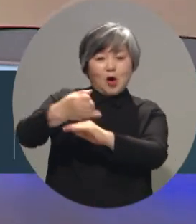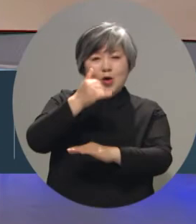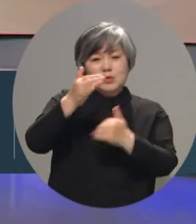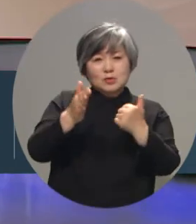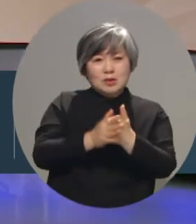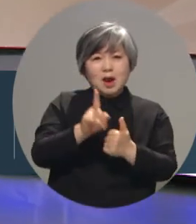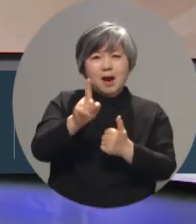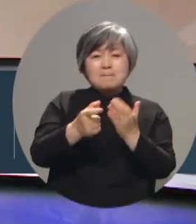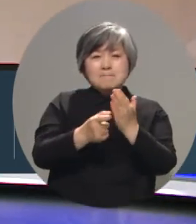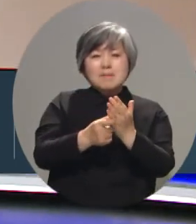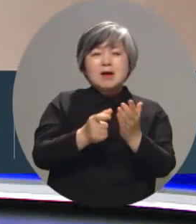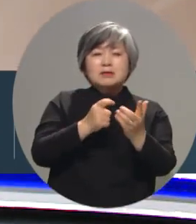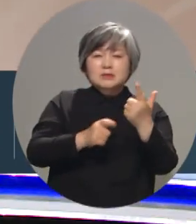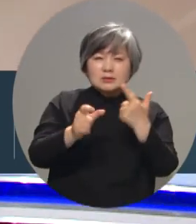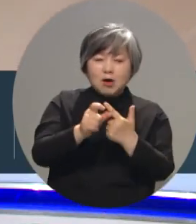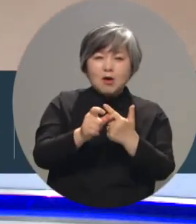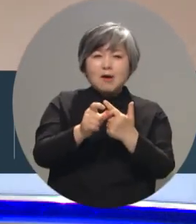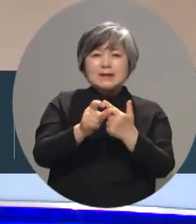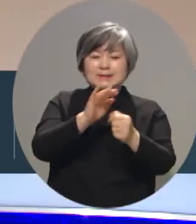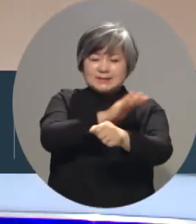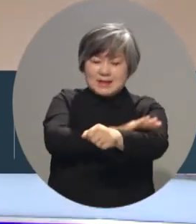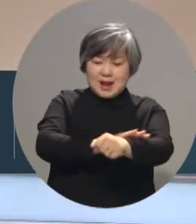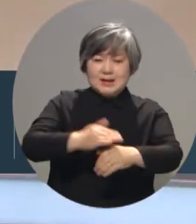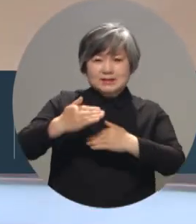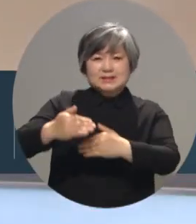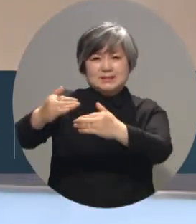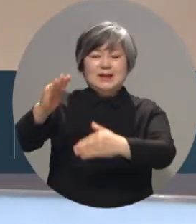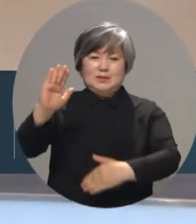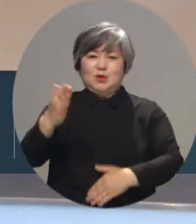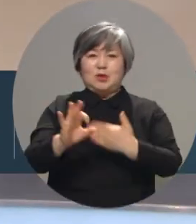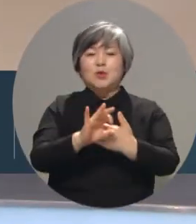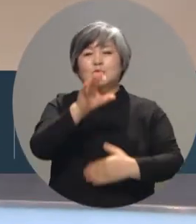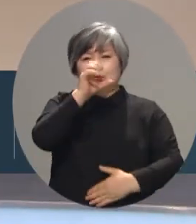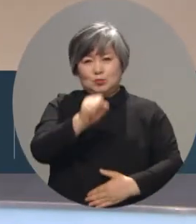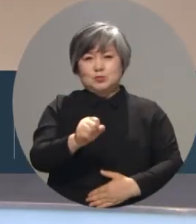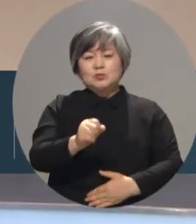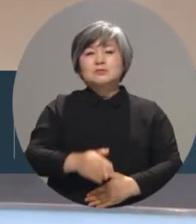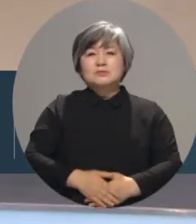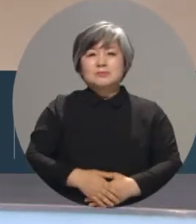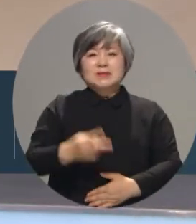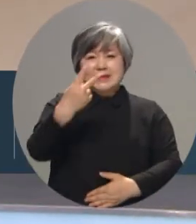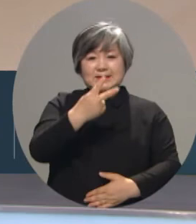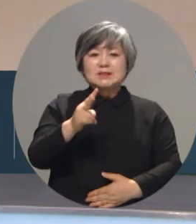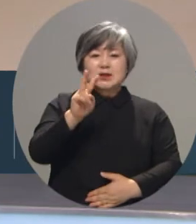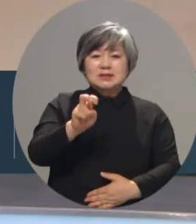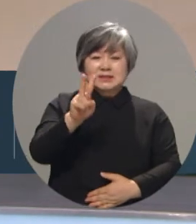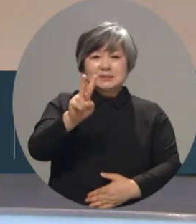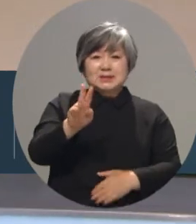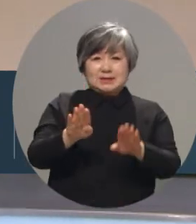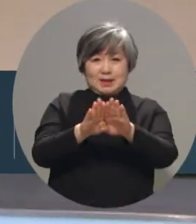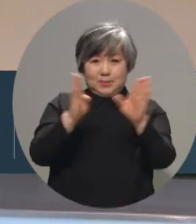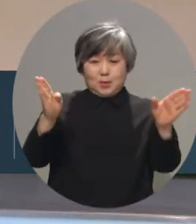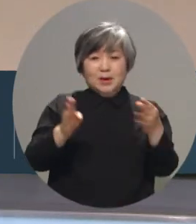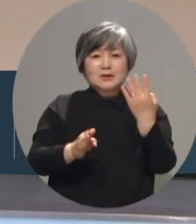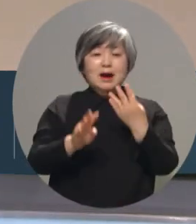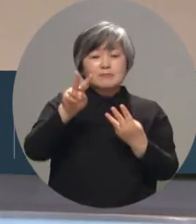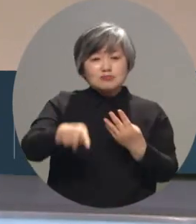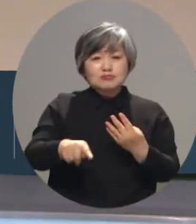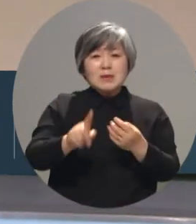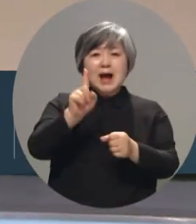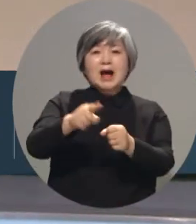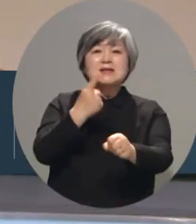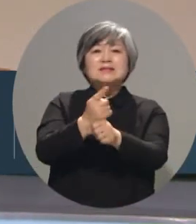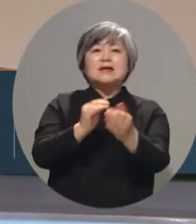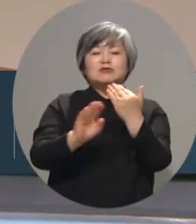한 표라도 소홀함이 없도록 개표가 잘 진행이 됐으면 좋겠습니다. 네. 선택 2022 전주 MBC 개표 방송 4부 1시간 뒤에